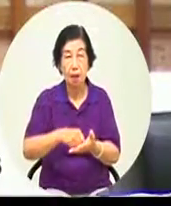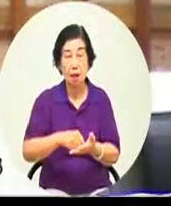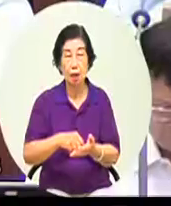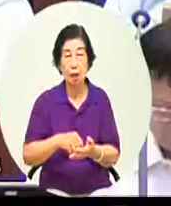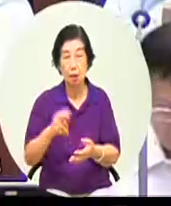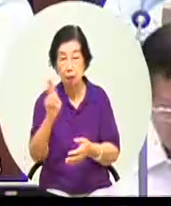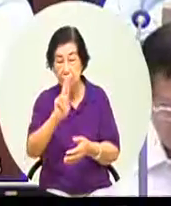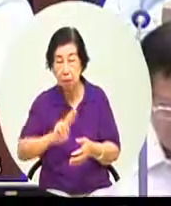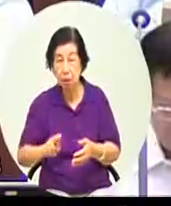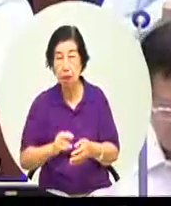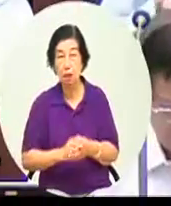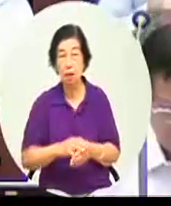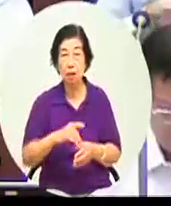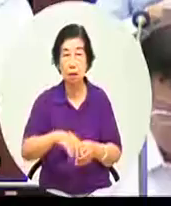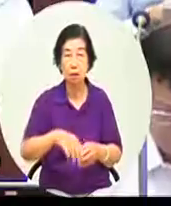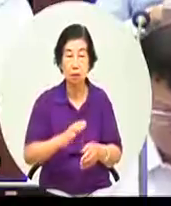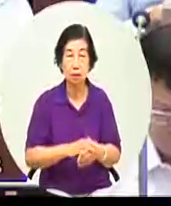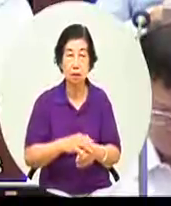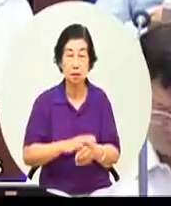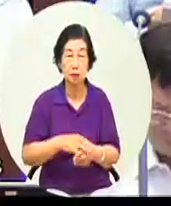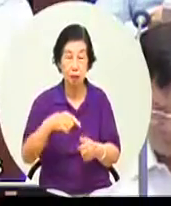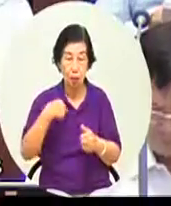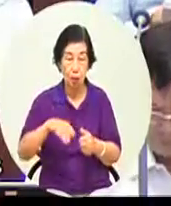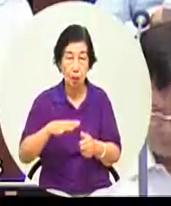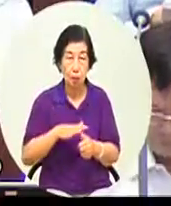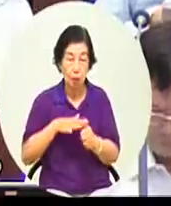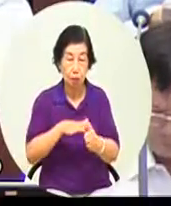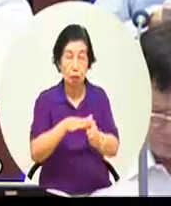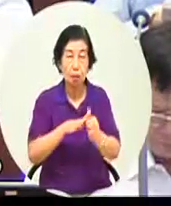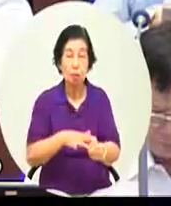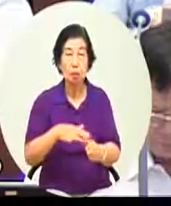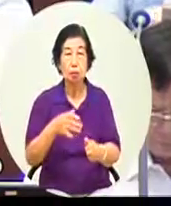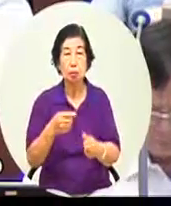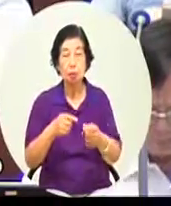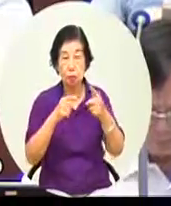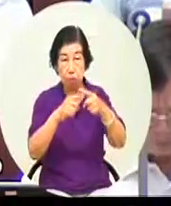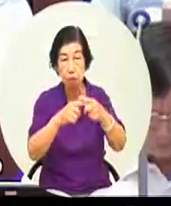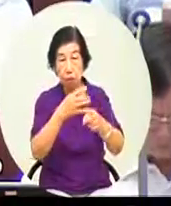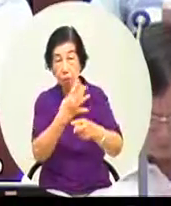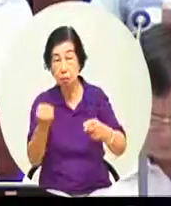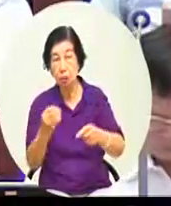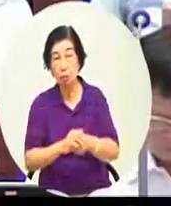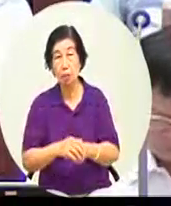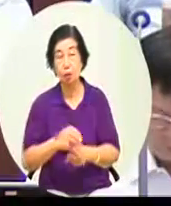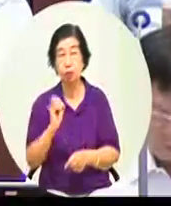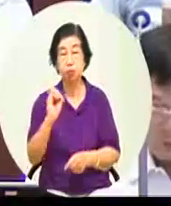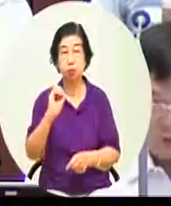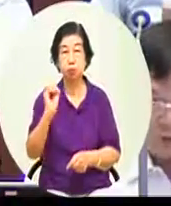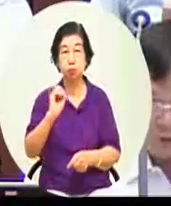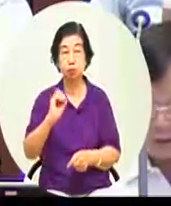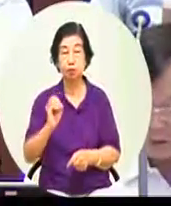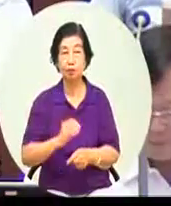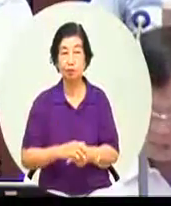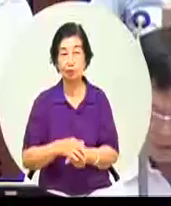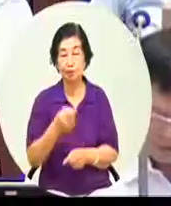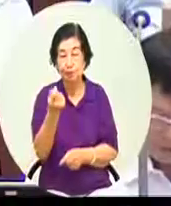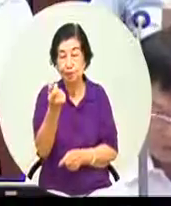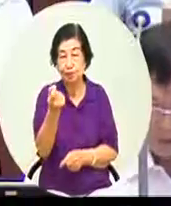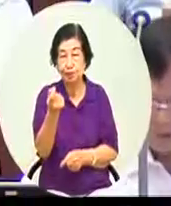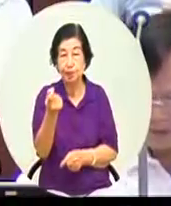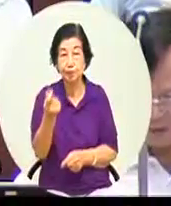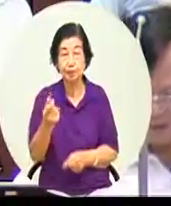我跟议员报告哈，大概接到的讯息大概都是几乎是没有的，很少，非常少。那至